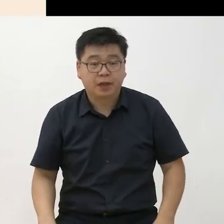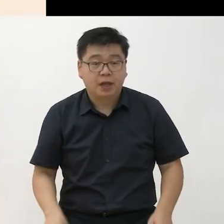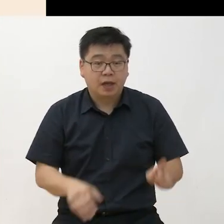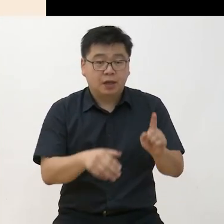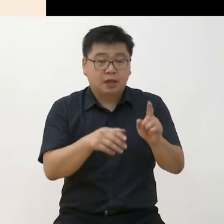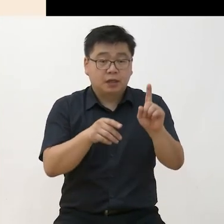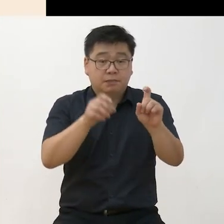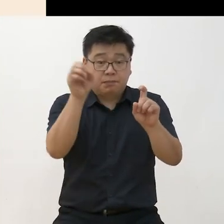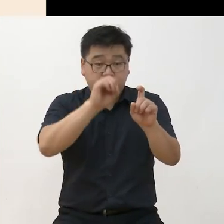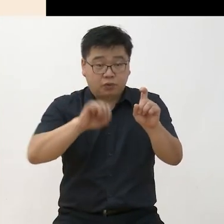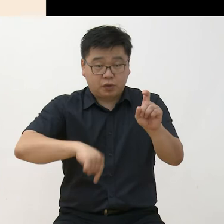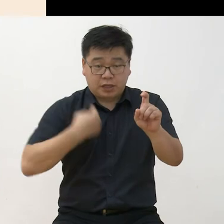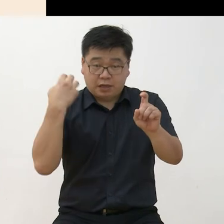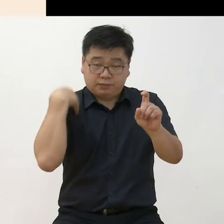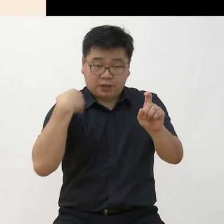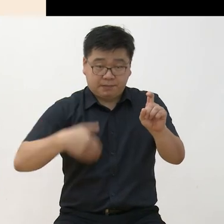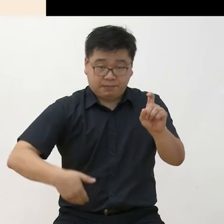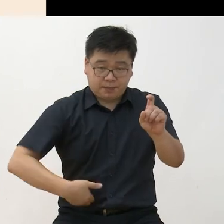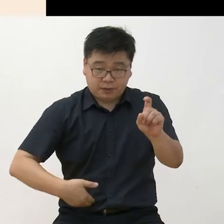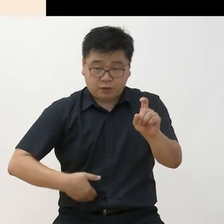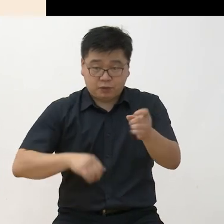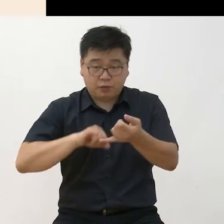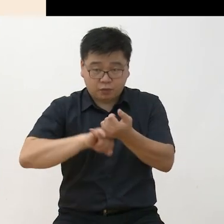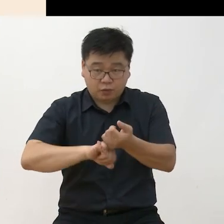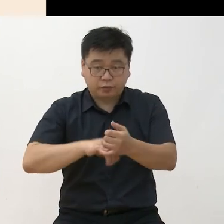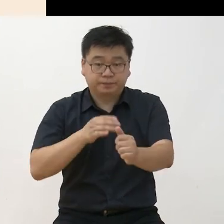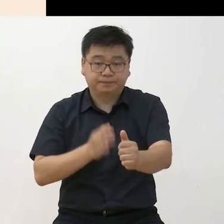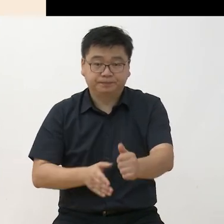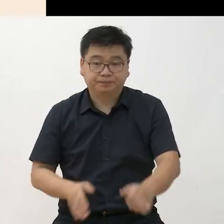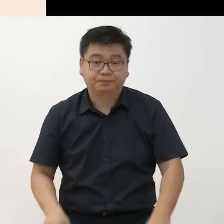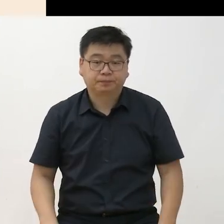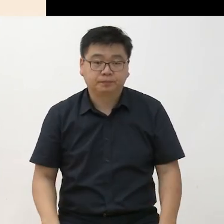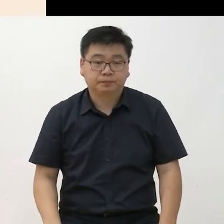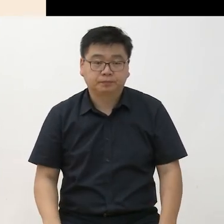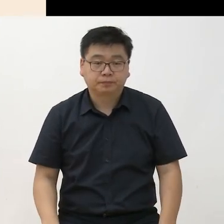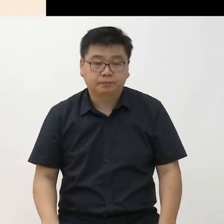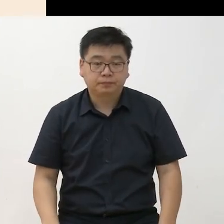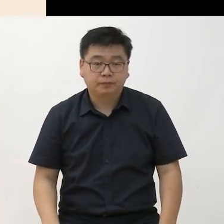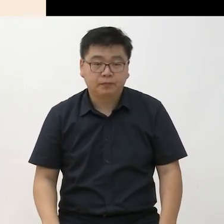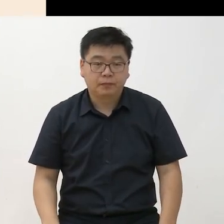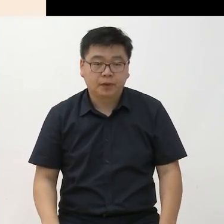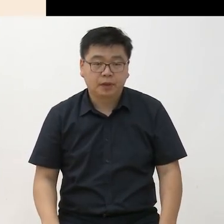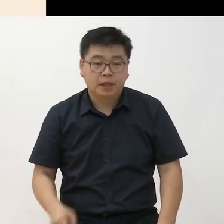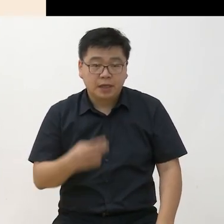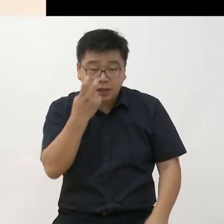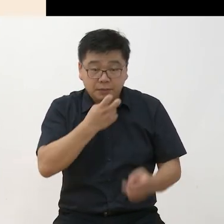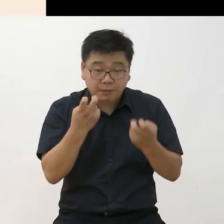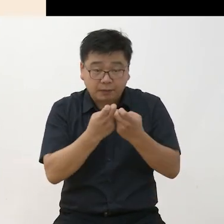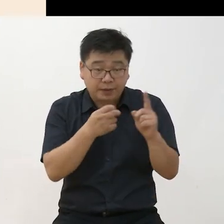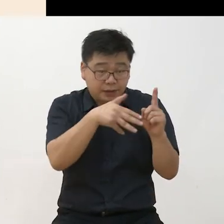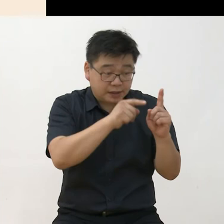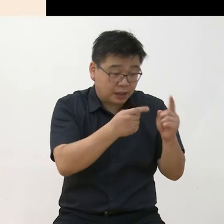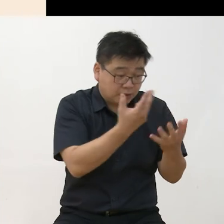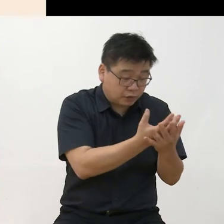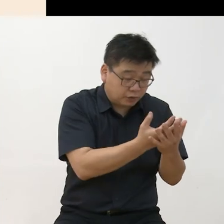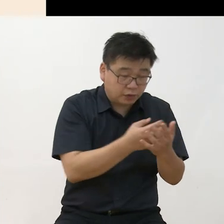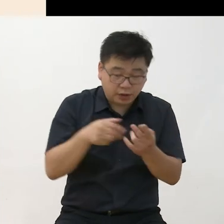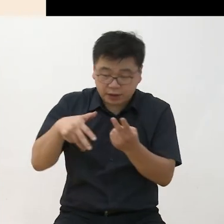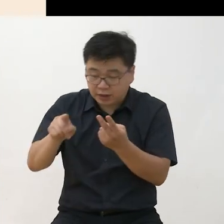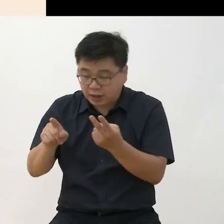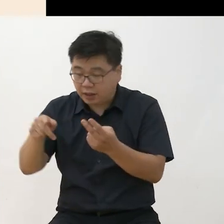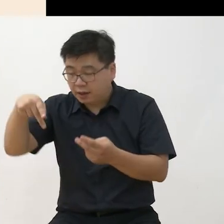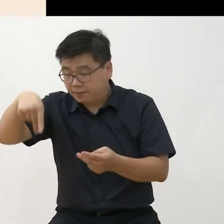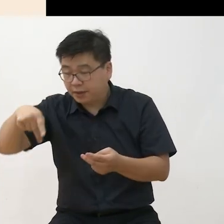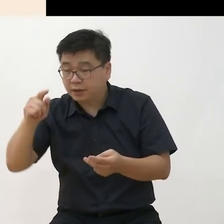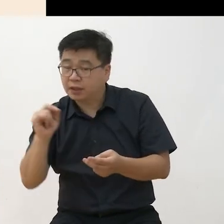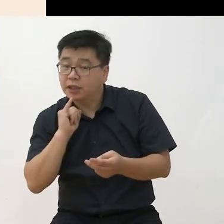역시 10% 이상의 자부담이 필수로 책정되는 사업입니다. 심의 방법은 이제 1차로 서류 심의, 2차로 PT